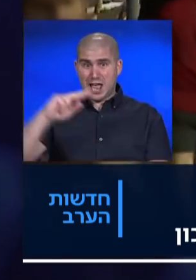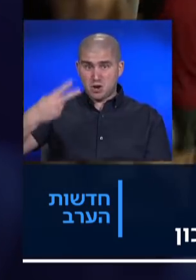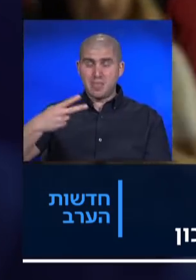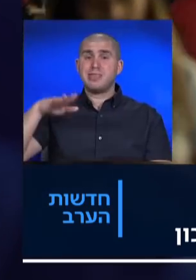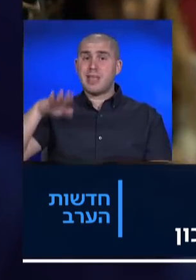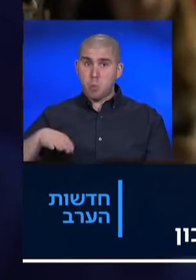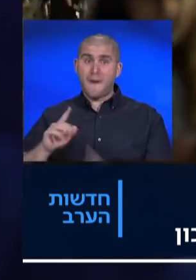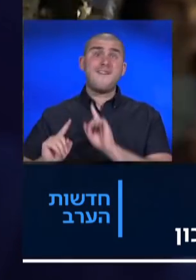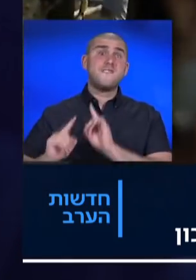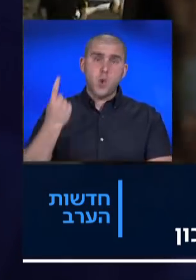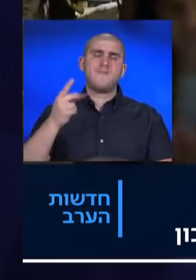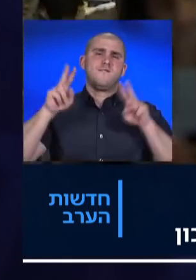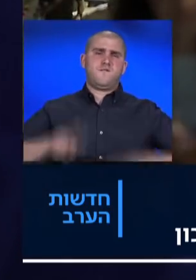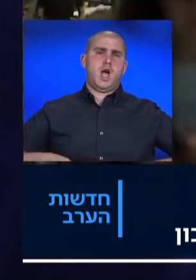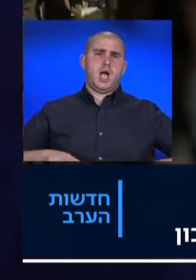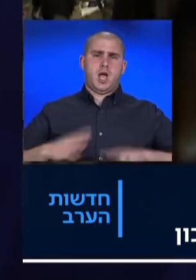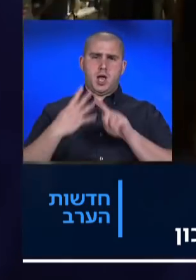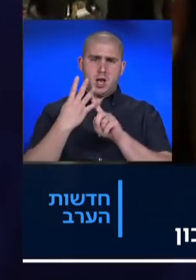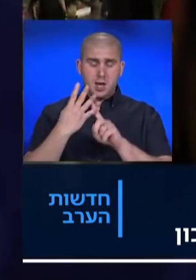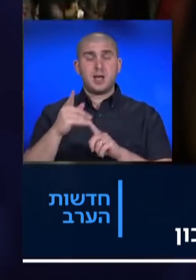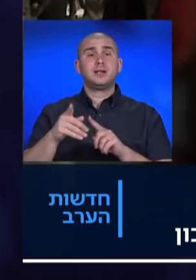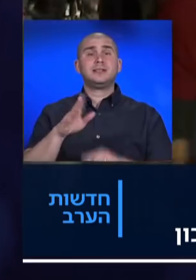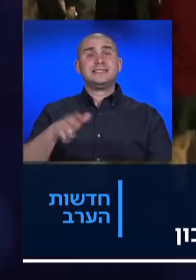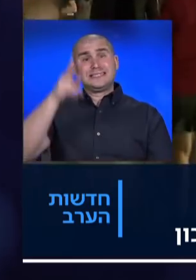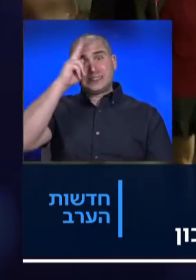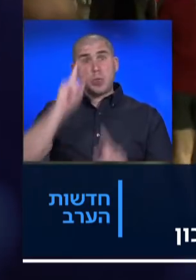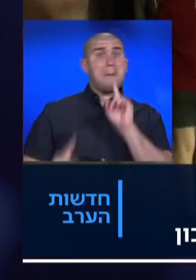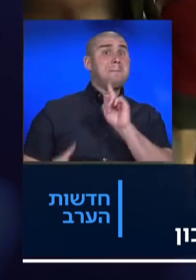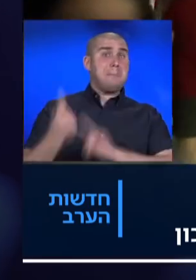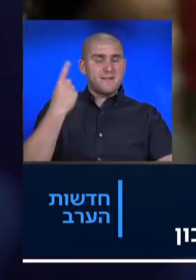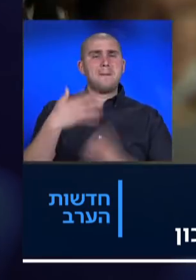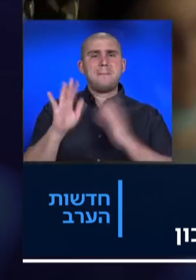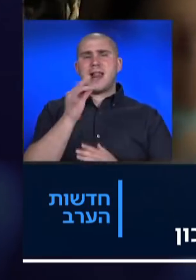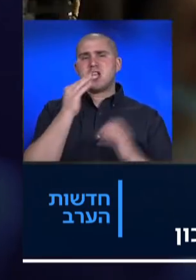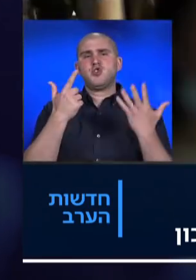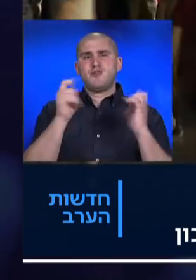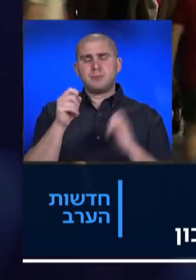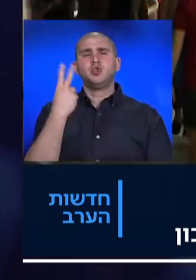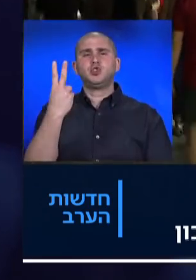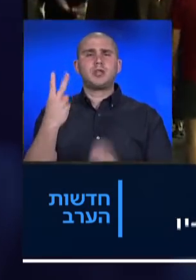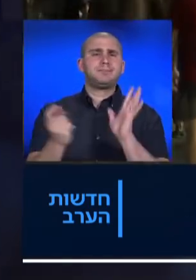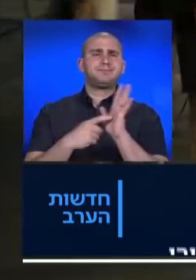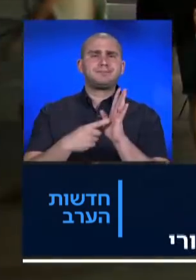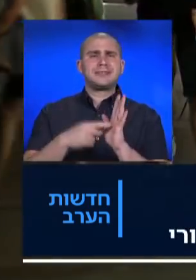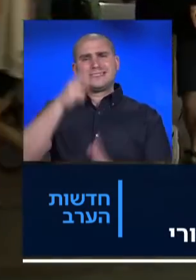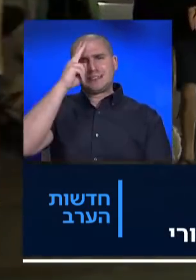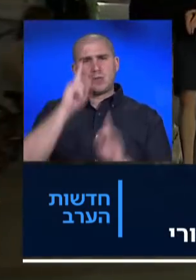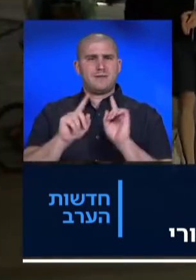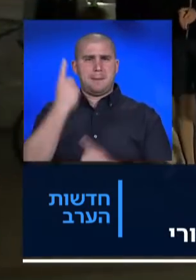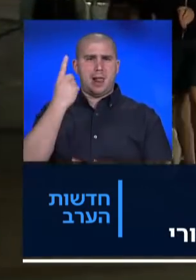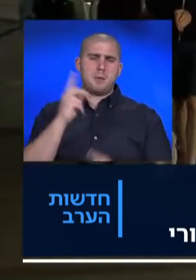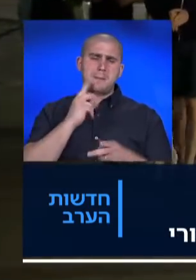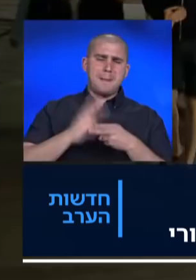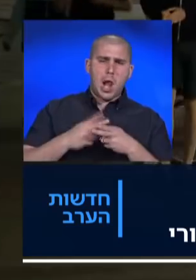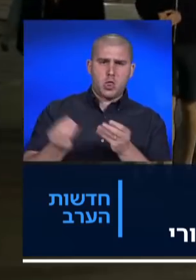ומירבית. האוכלוסייה בסיכון מירבי זו אוכלוסייה מעל גיל 70 עם שני גורמי סיכון ומעלה. אוכלוסייה שהיא